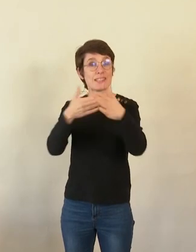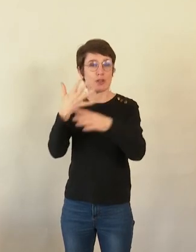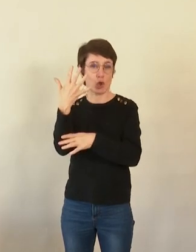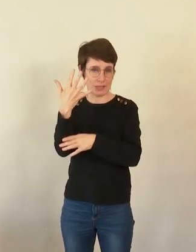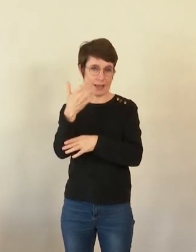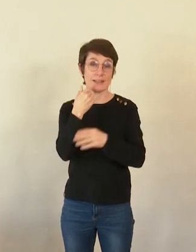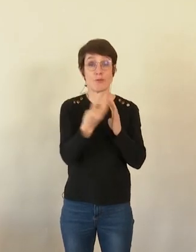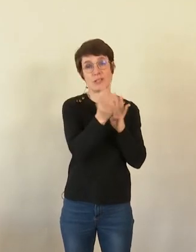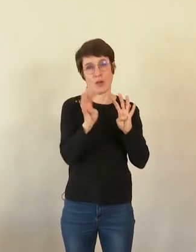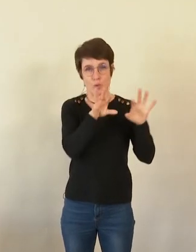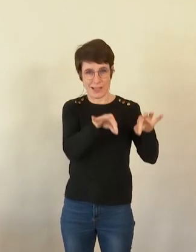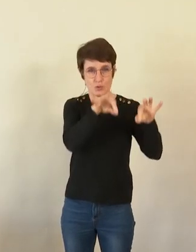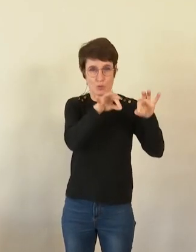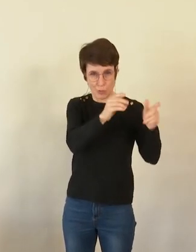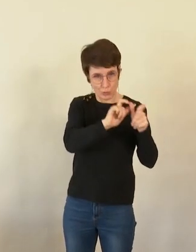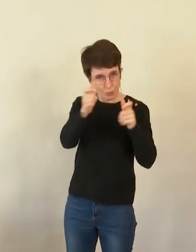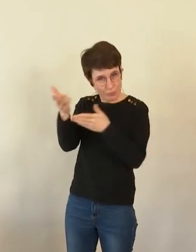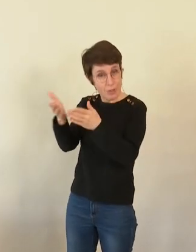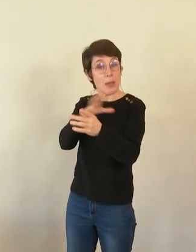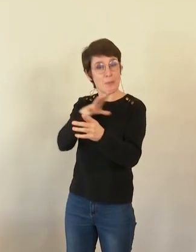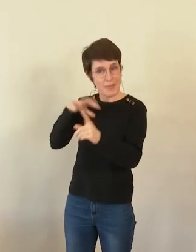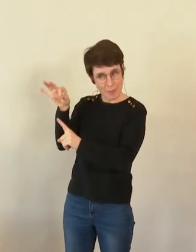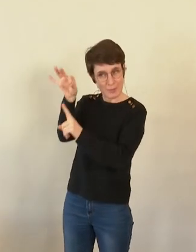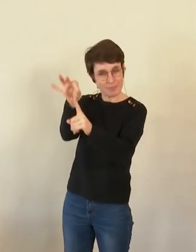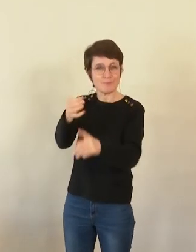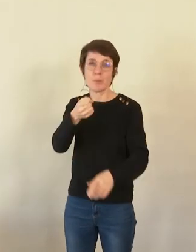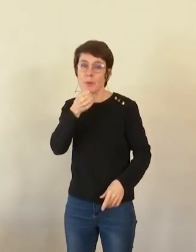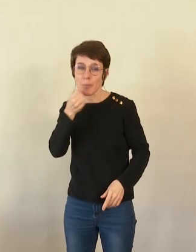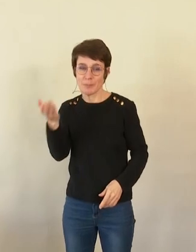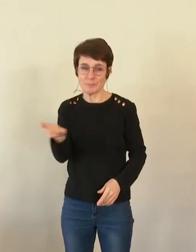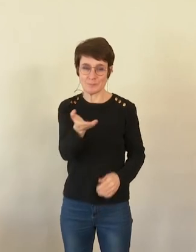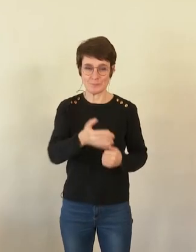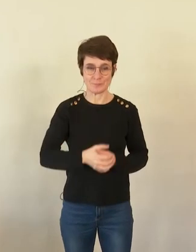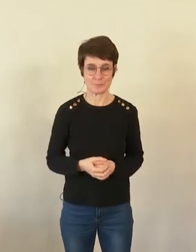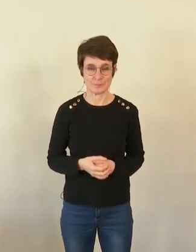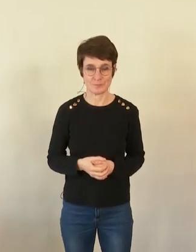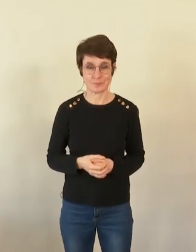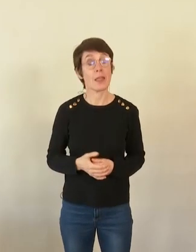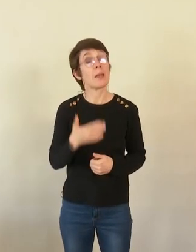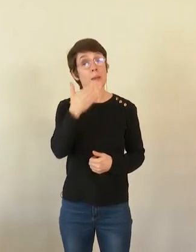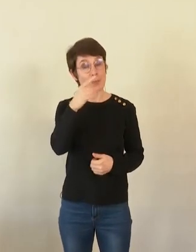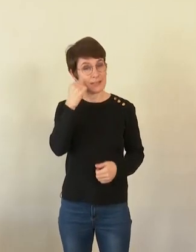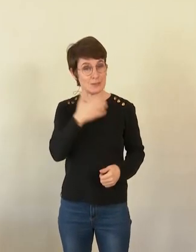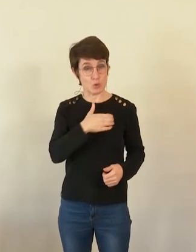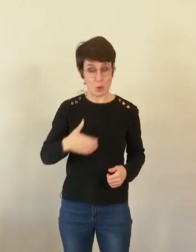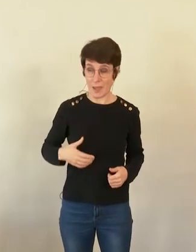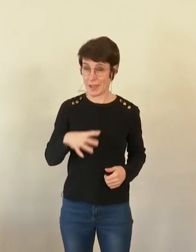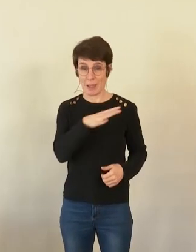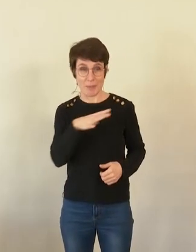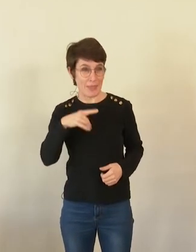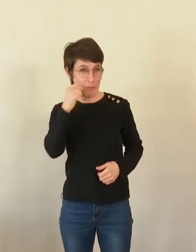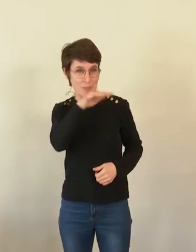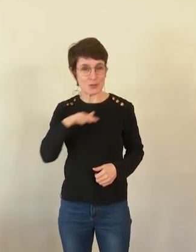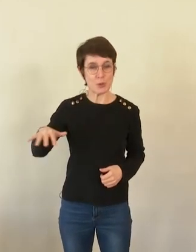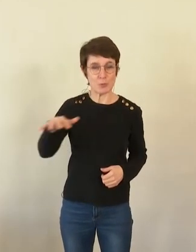séance pour vous laisser la parole madame merci Monsieur le Maire Monsieur le Maire Mesdames Messieurs donc